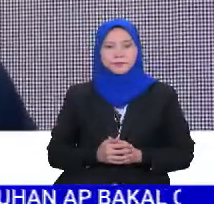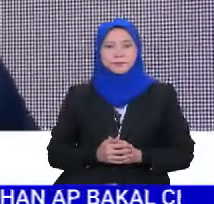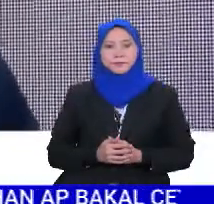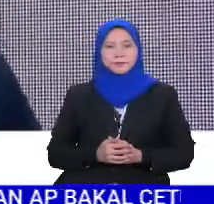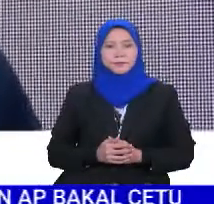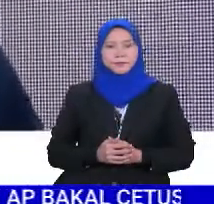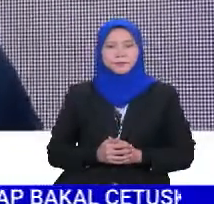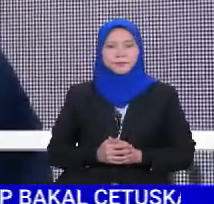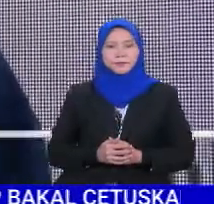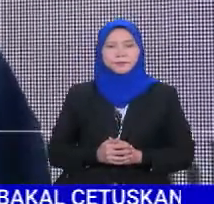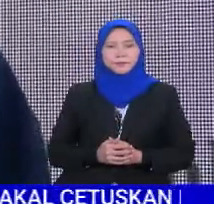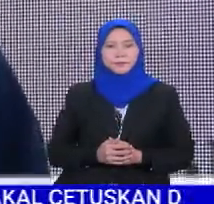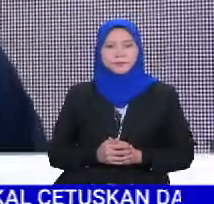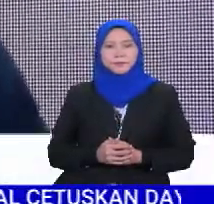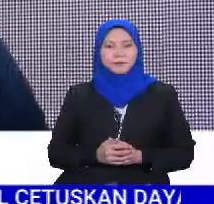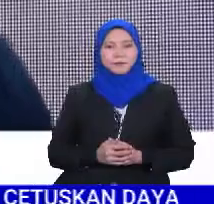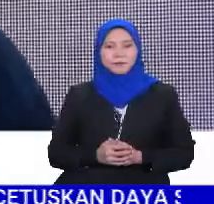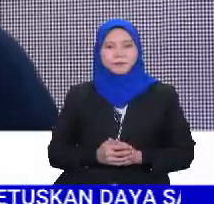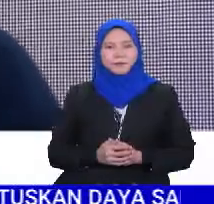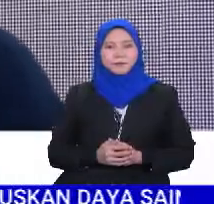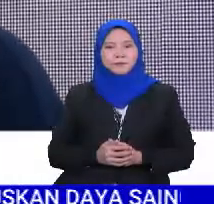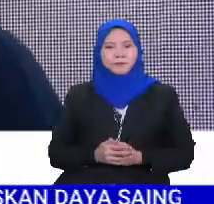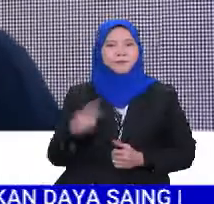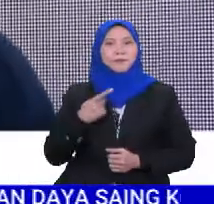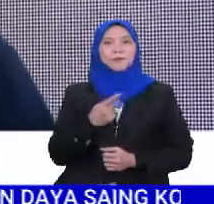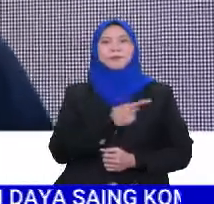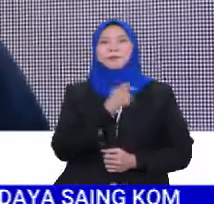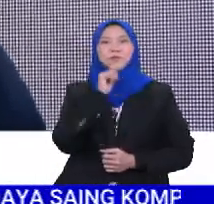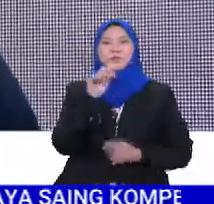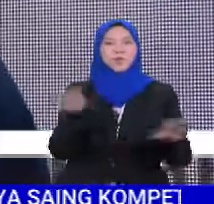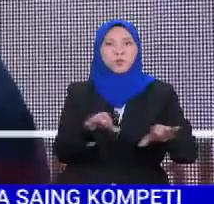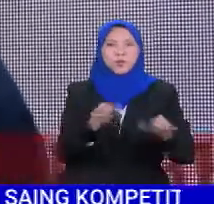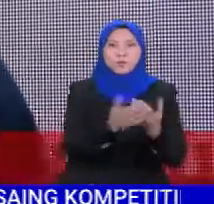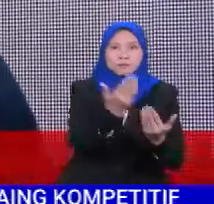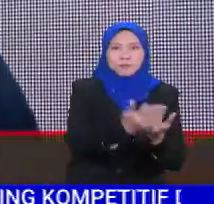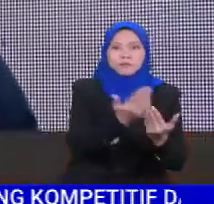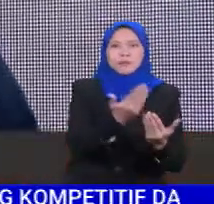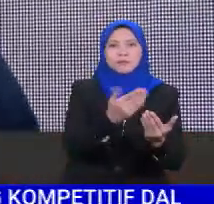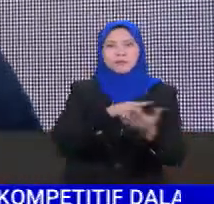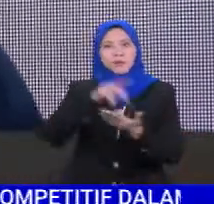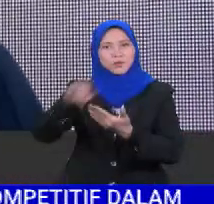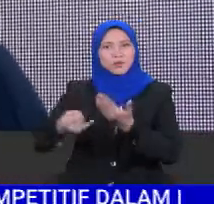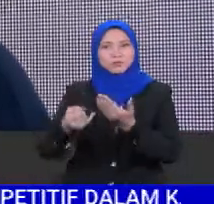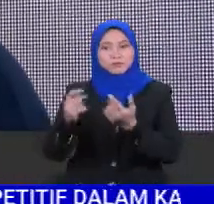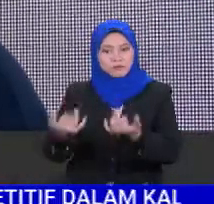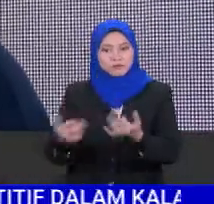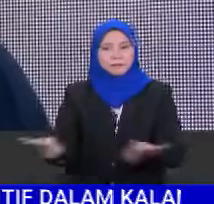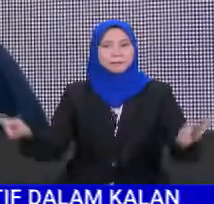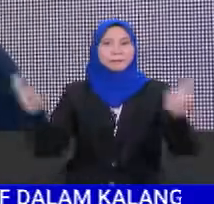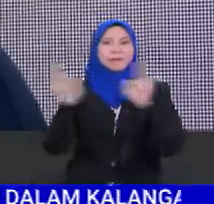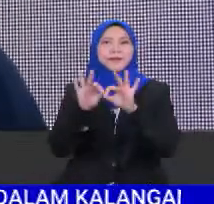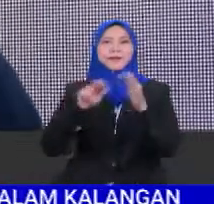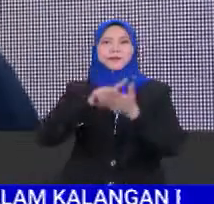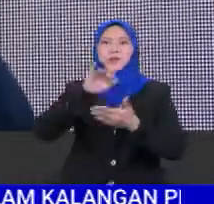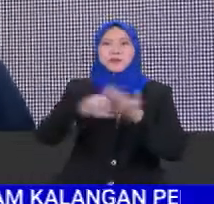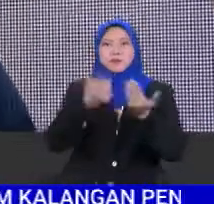We are not doing this a simple project. It's going to be a very important project. That's the